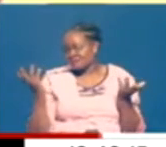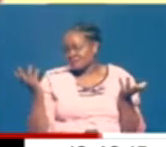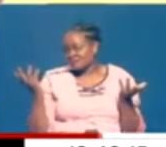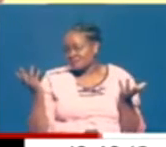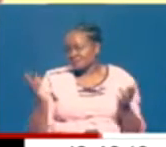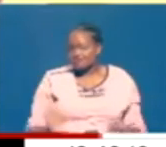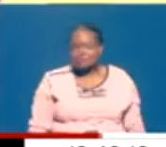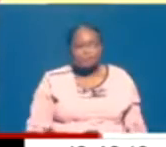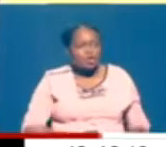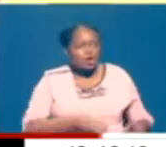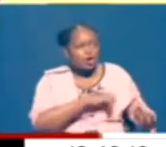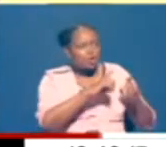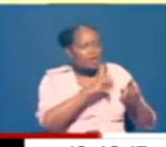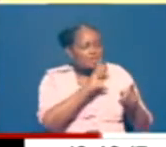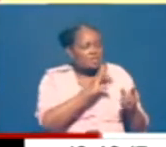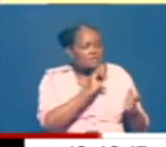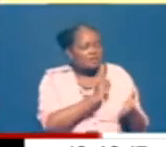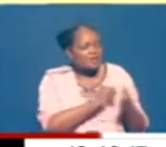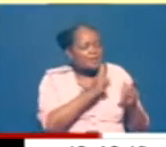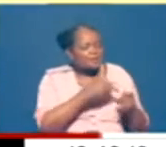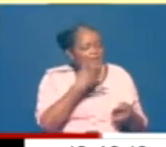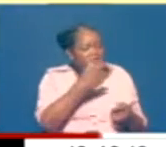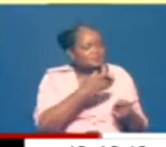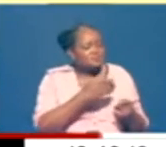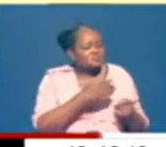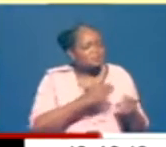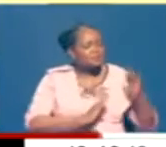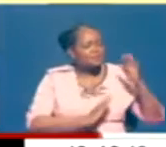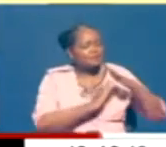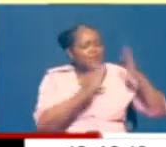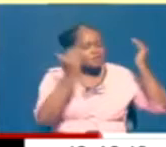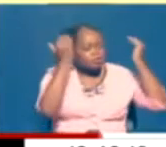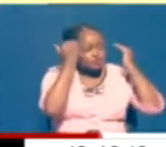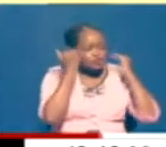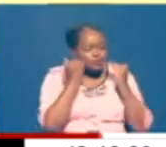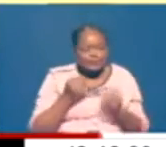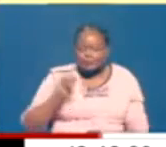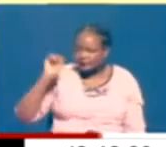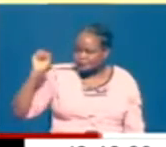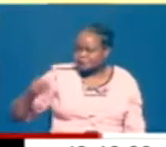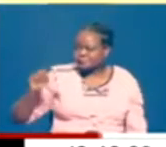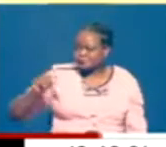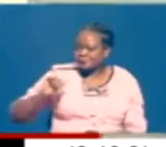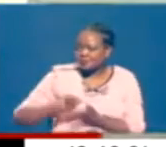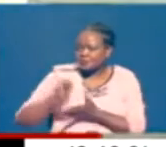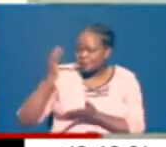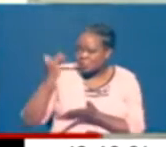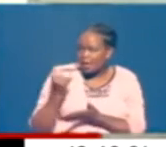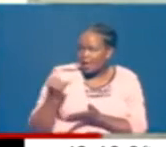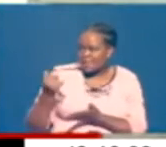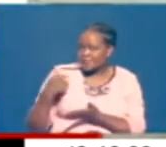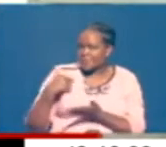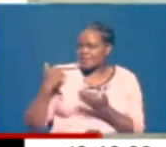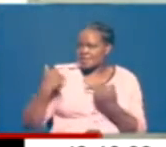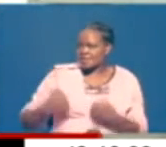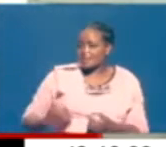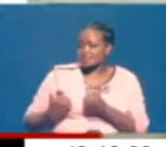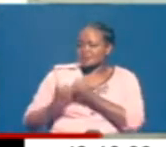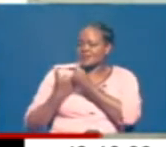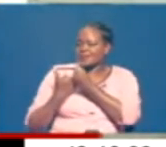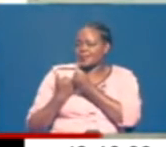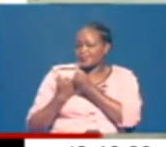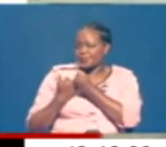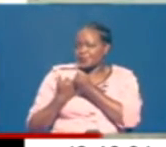maswali ambayo yanastahili kujibiwa na mahakama ya juu. Ni kweli. Mm-hmm. Mahakama ya juu ndio maana. Mm-hmm. Mimi ni naunga mkono